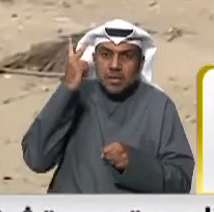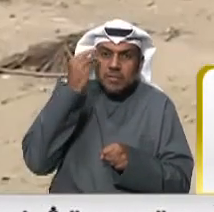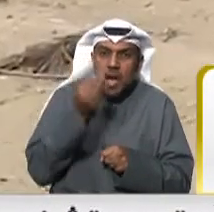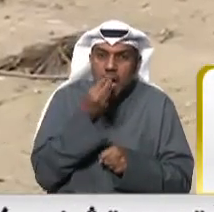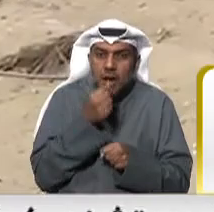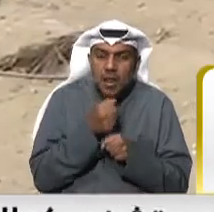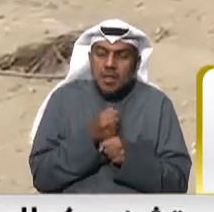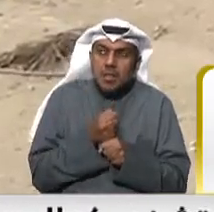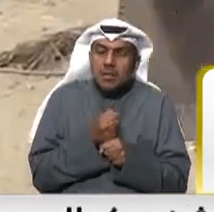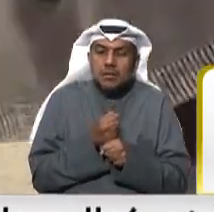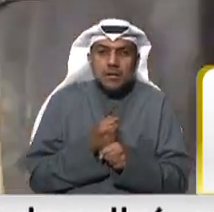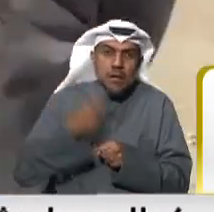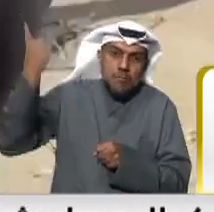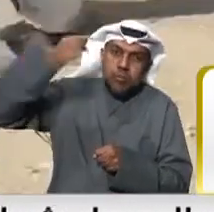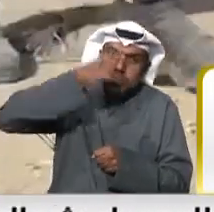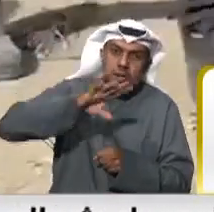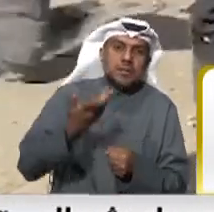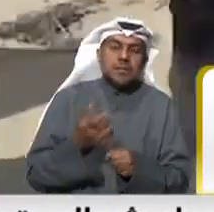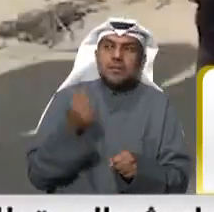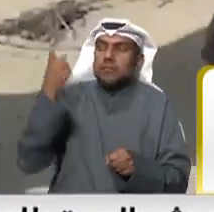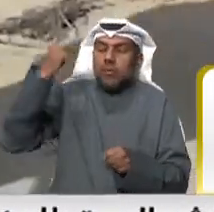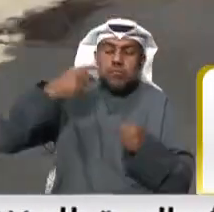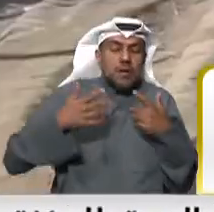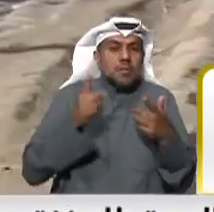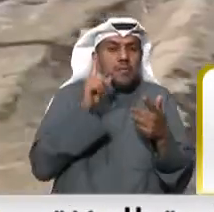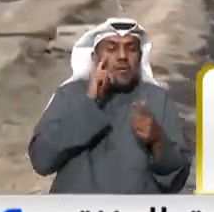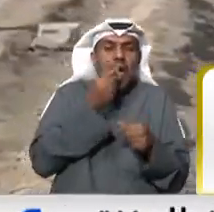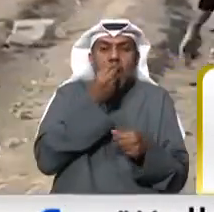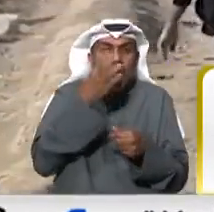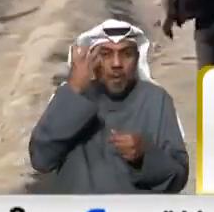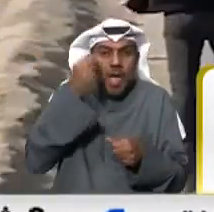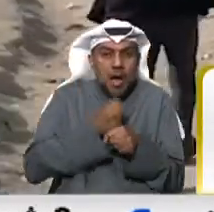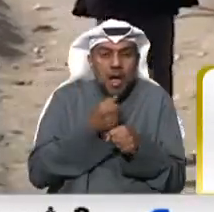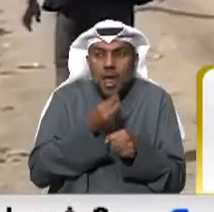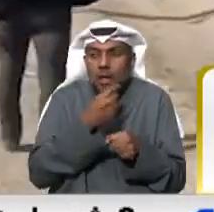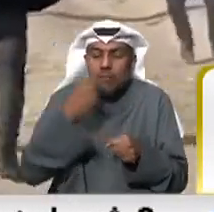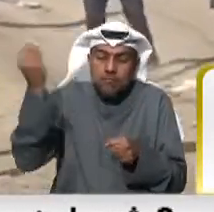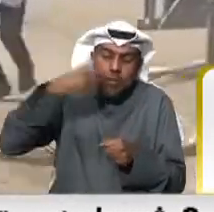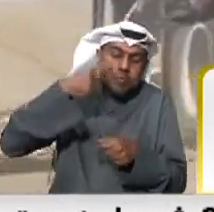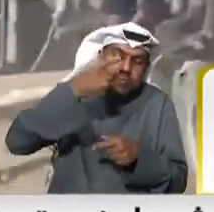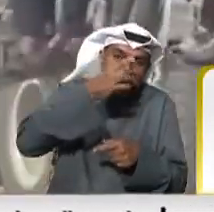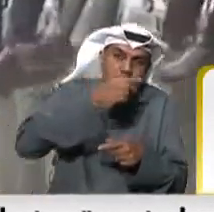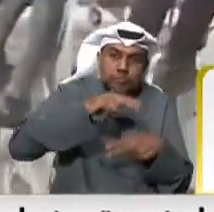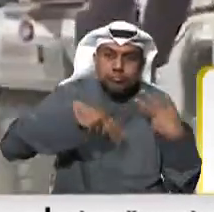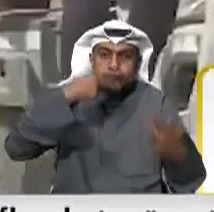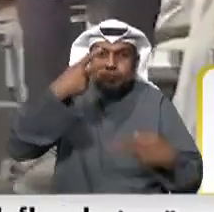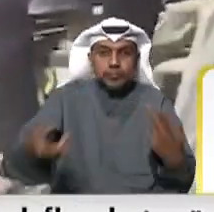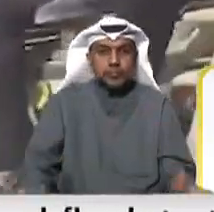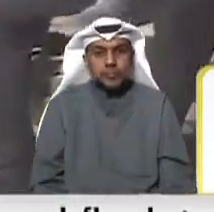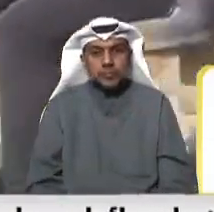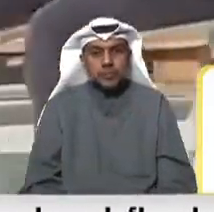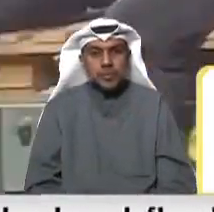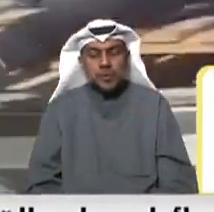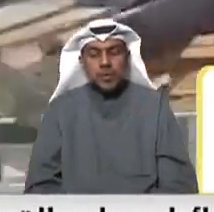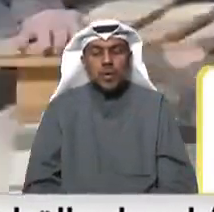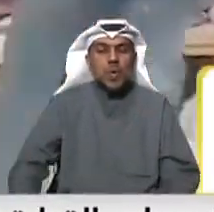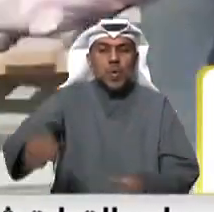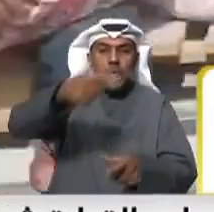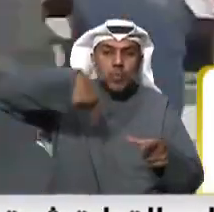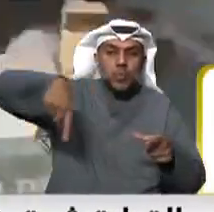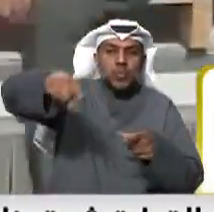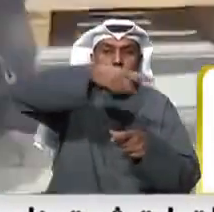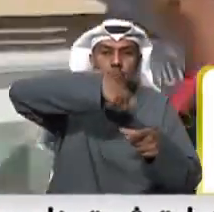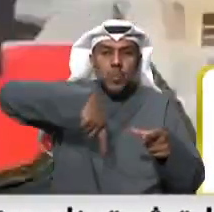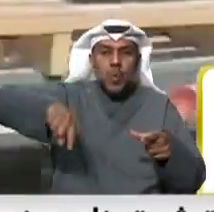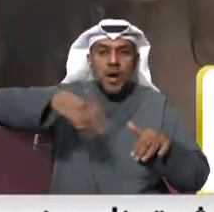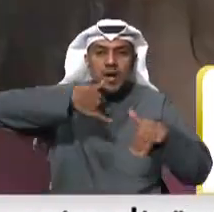غزة، ليرتقي عددا من الشهداء والجرحى في إطلاق نار قرب دوار الكويت على شارع صلاح